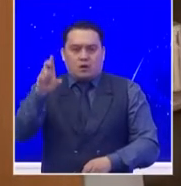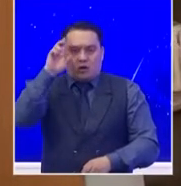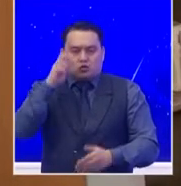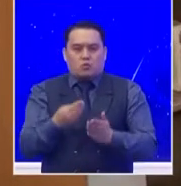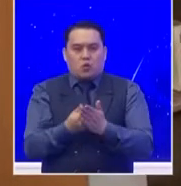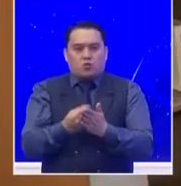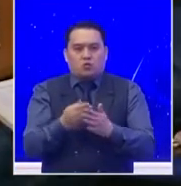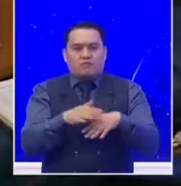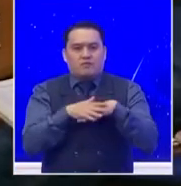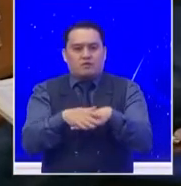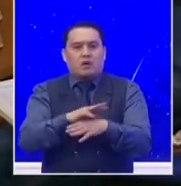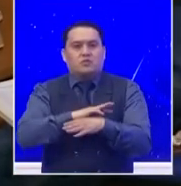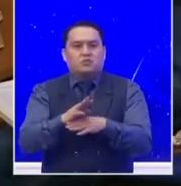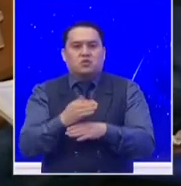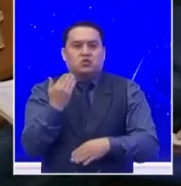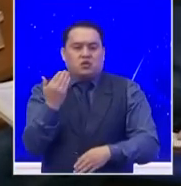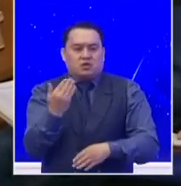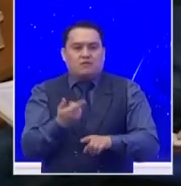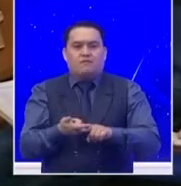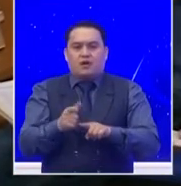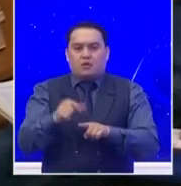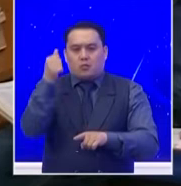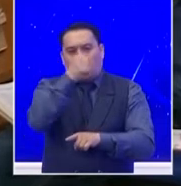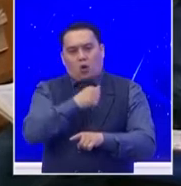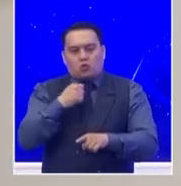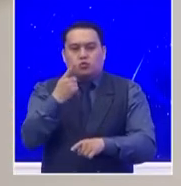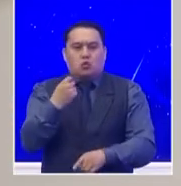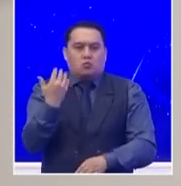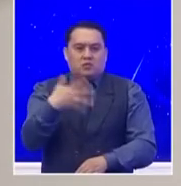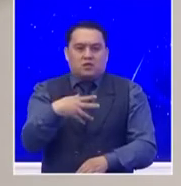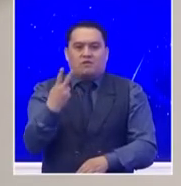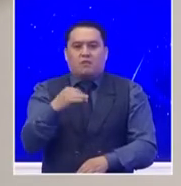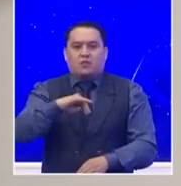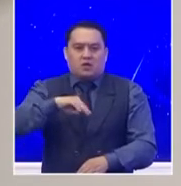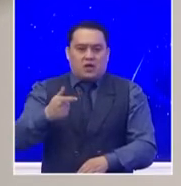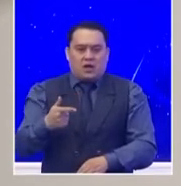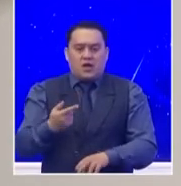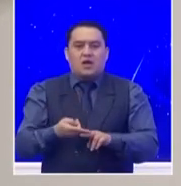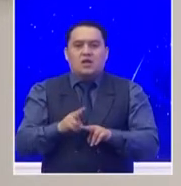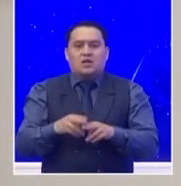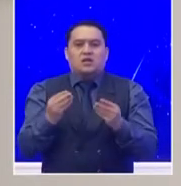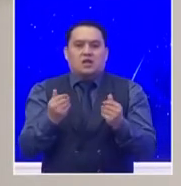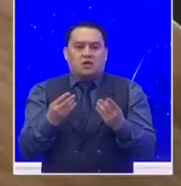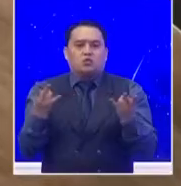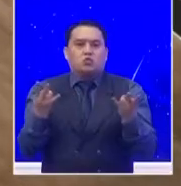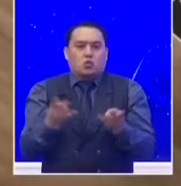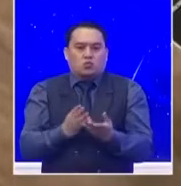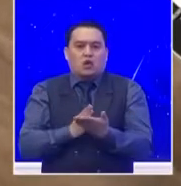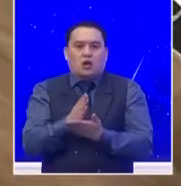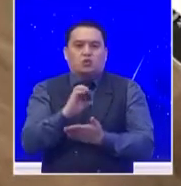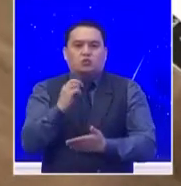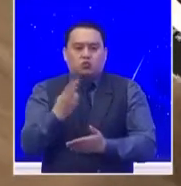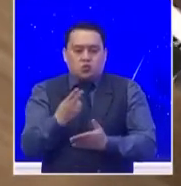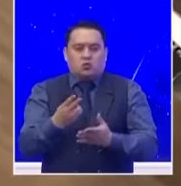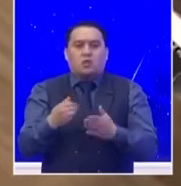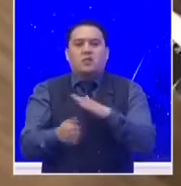выделяются средства на содержание приюта. В текущем году эта сумма составила 152 миллиона тенге. Эти деньги – вынужденная мера, направленная на